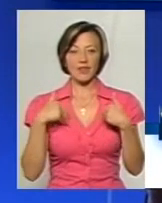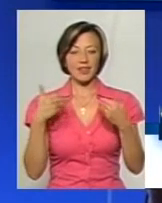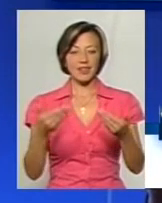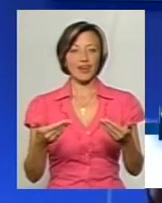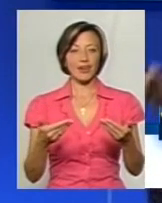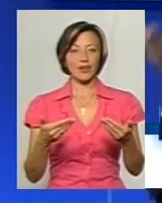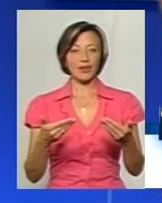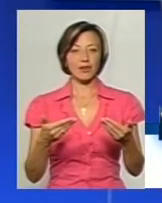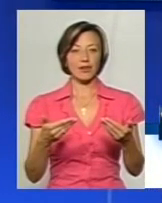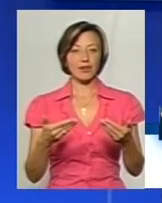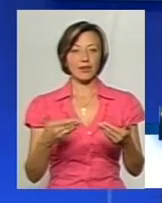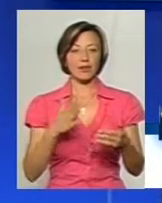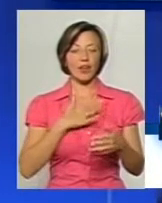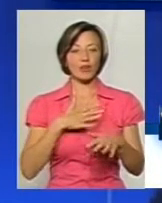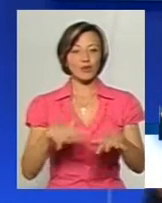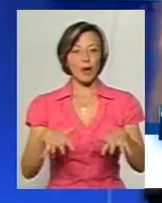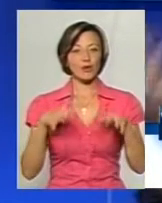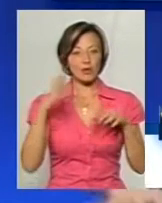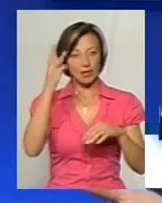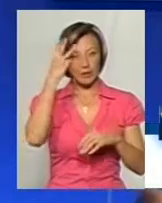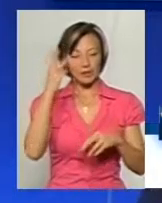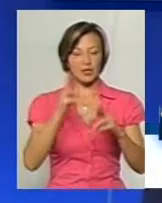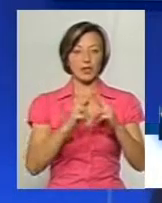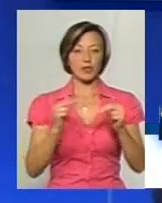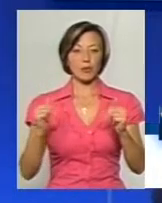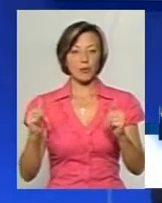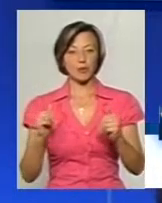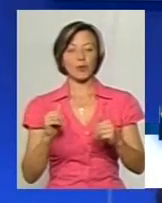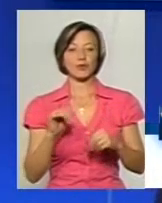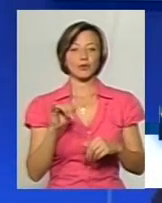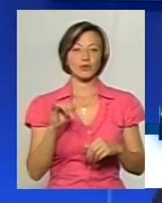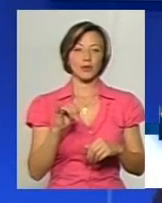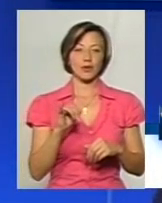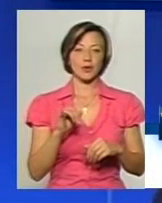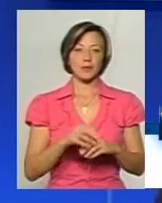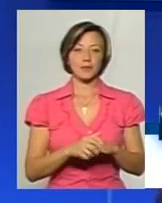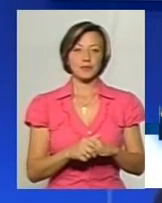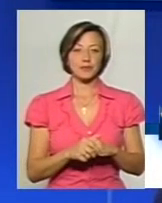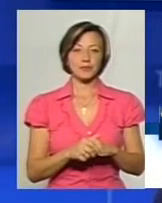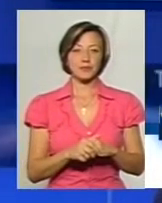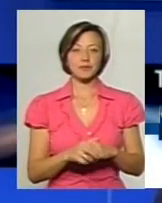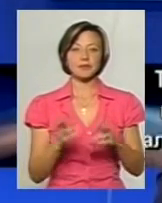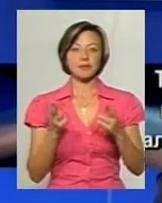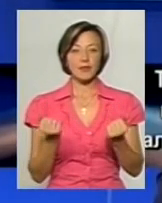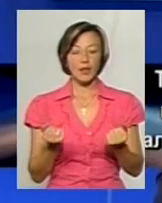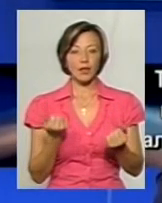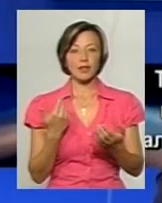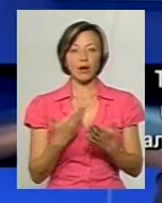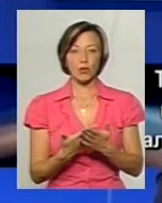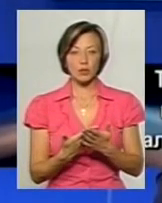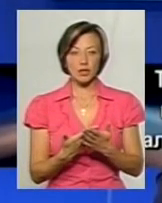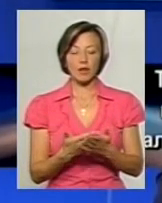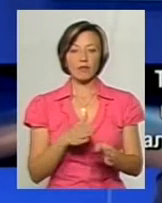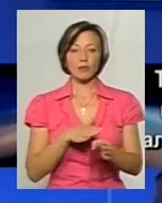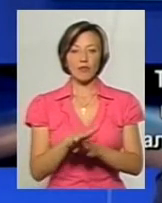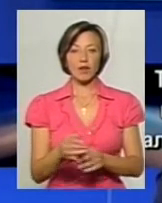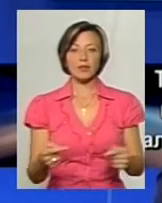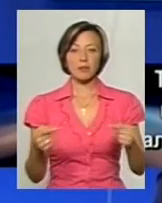нашу аудиторію Хмельницьку, і Дніпропетровську, і Дніпрянську. Да, так от, відбувається